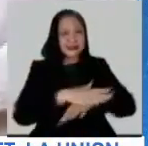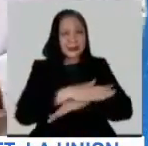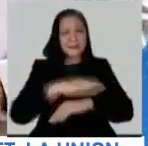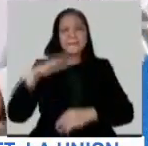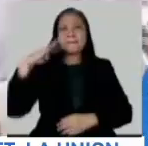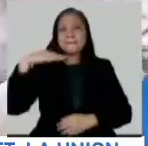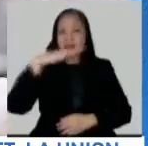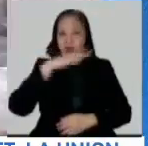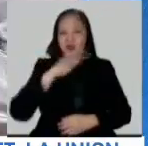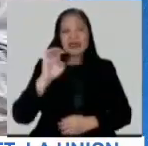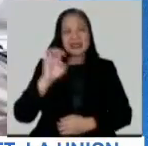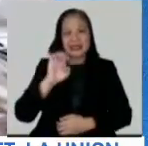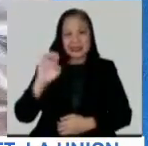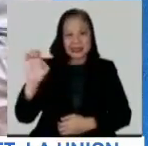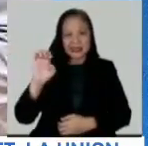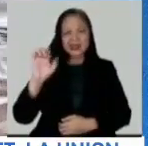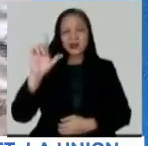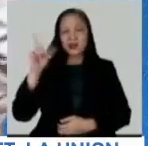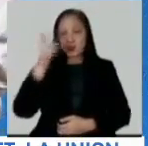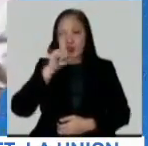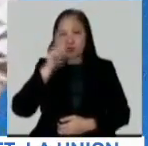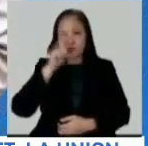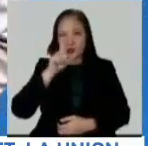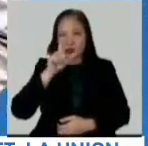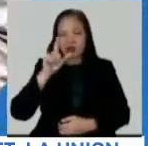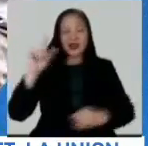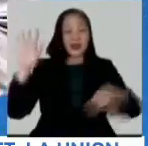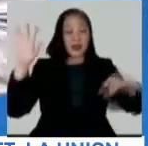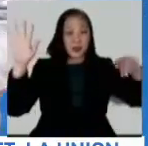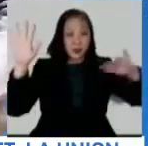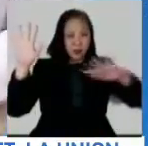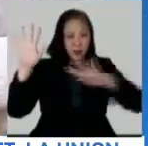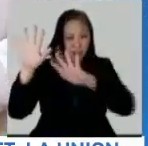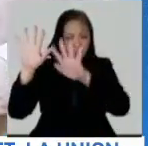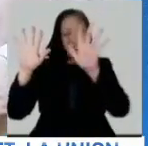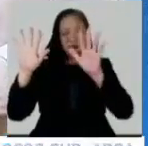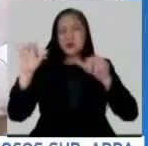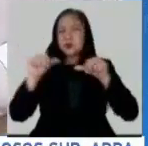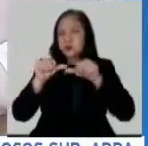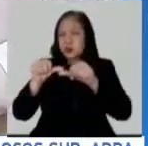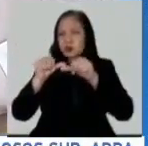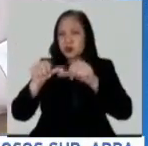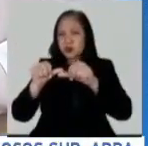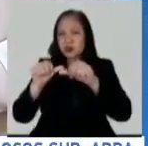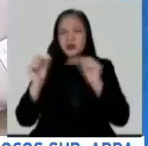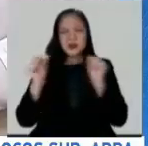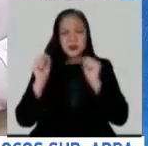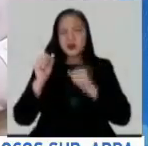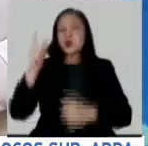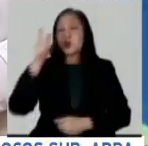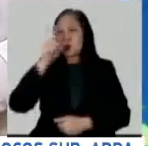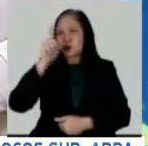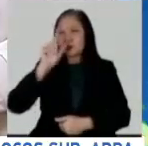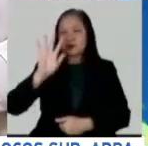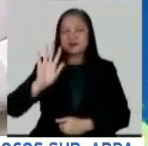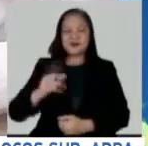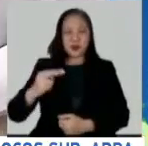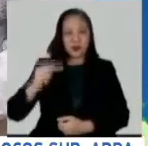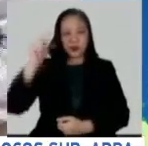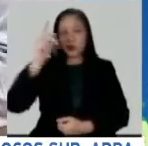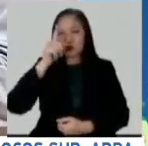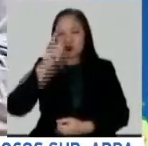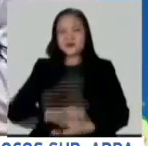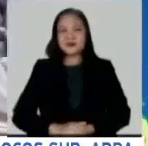Southern Luzon at hanging amihan patuloy na umiihip sa lalabing bahagi ng Luzon. Ngayong umaga, maging handa sa mga pag-ula ng mga